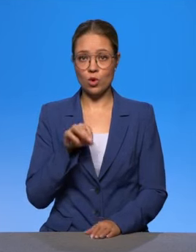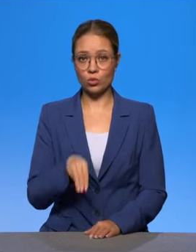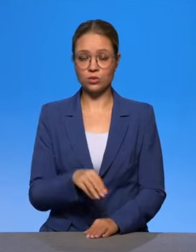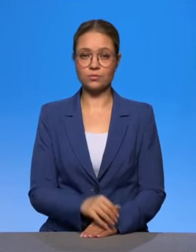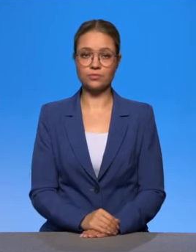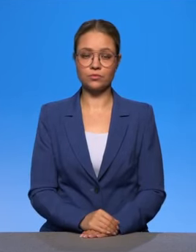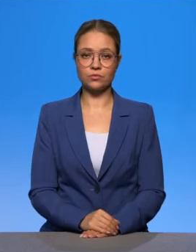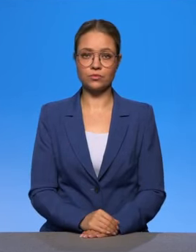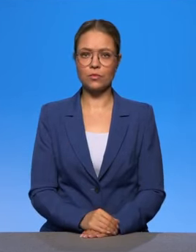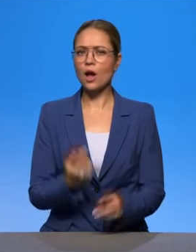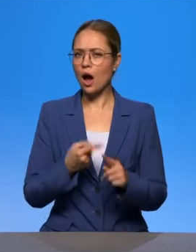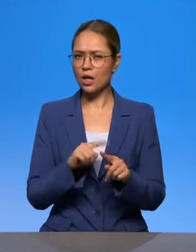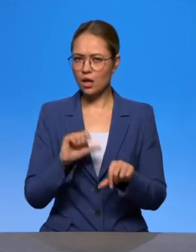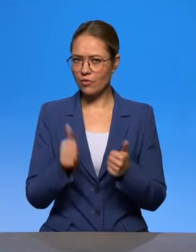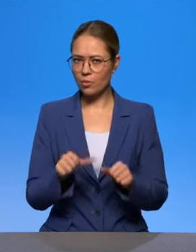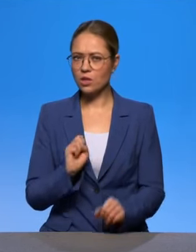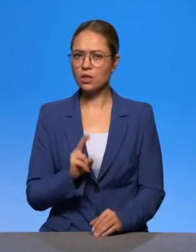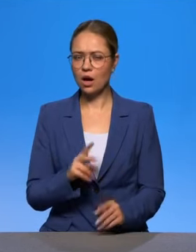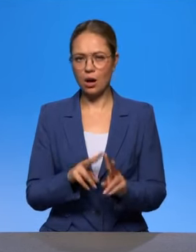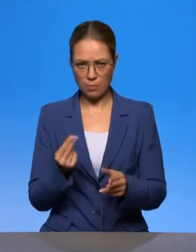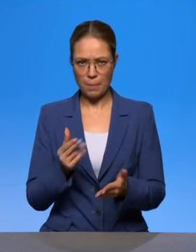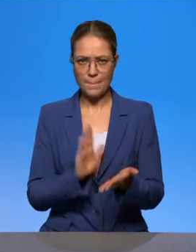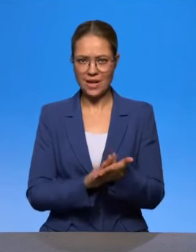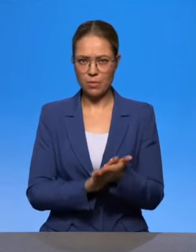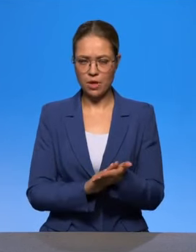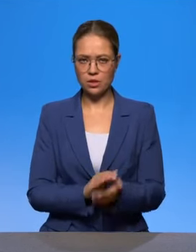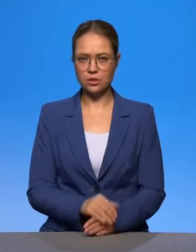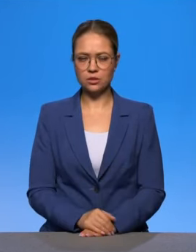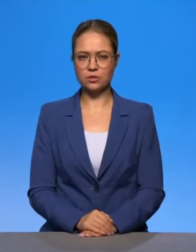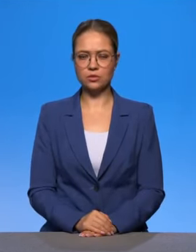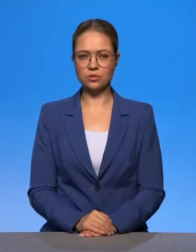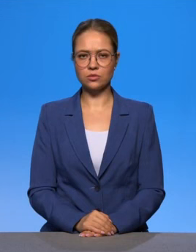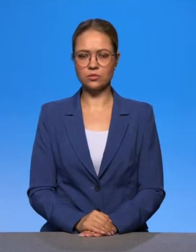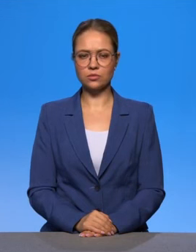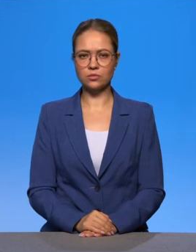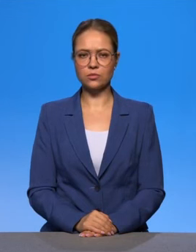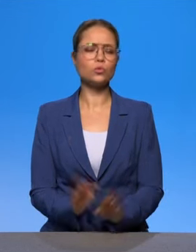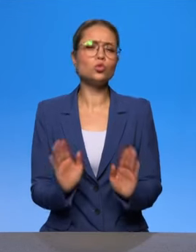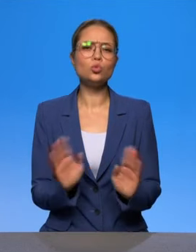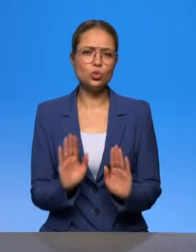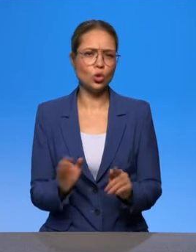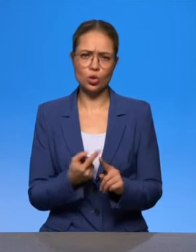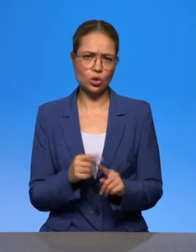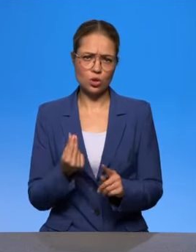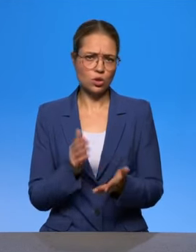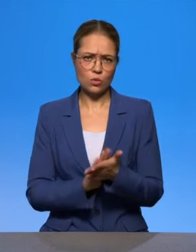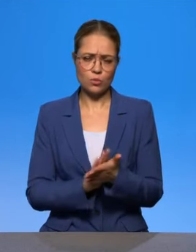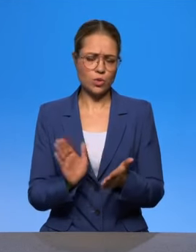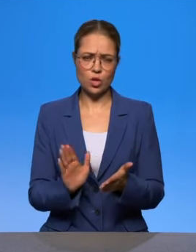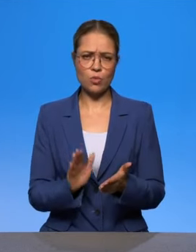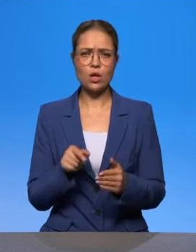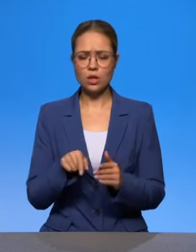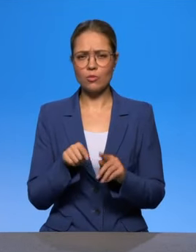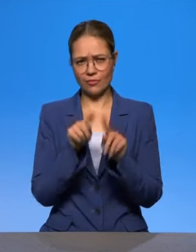А как это оформляется? Это премия? Что это? Нет, это не премия. Так и так, и там в листочке